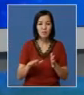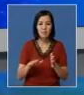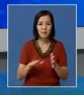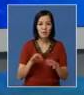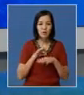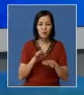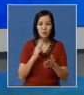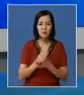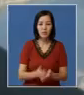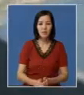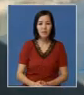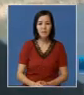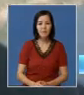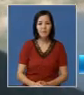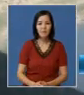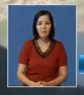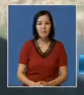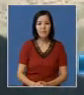қарқынды.